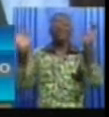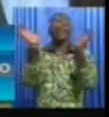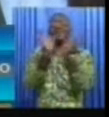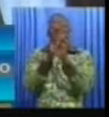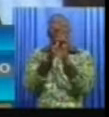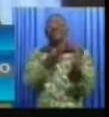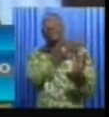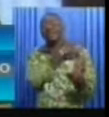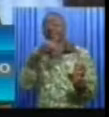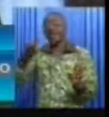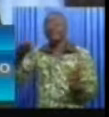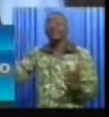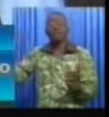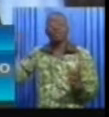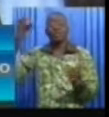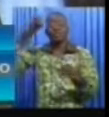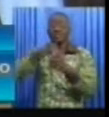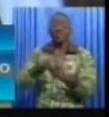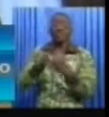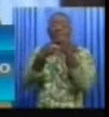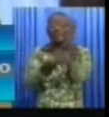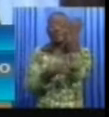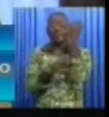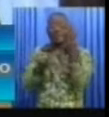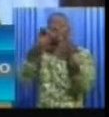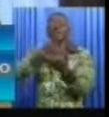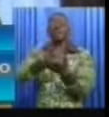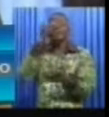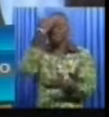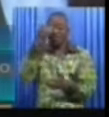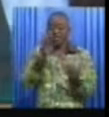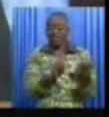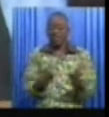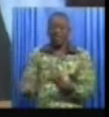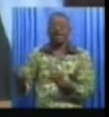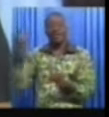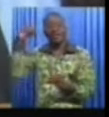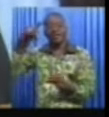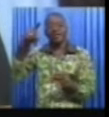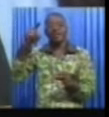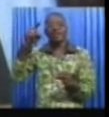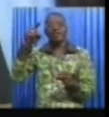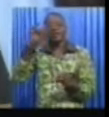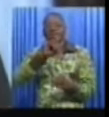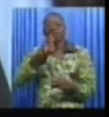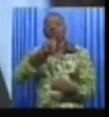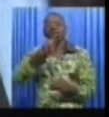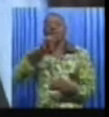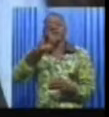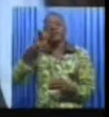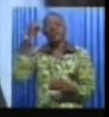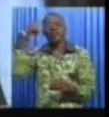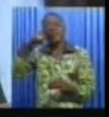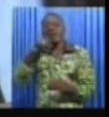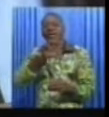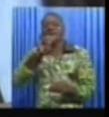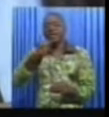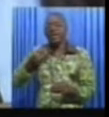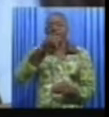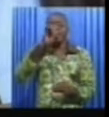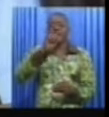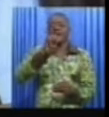maladies émergentes sont légion dans nos régions. Et c'est pourquoi l'Organisation islamique pour l'éducation, les sciences et la culture, l'ISESCO,